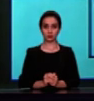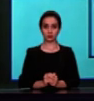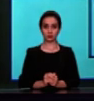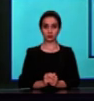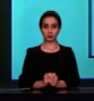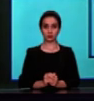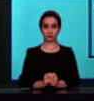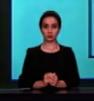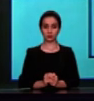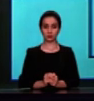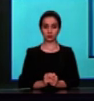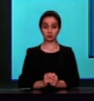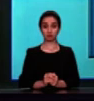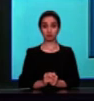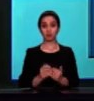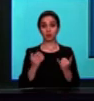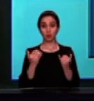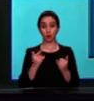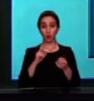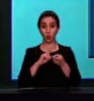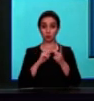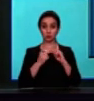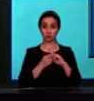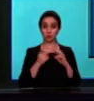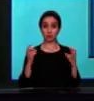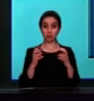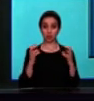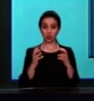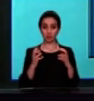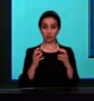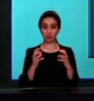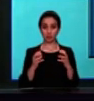Xo'sh, demak, o'zgarishlarni saqlaymiz